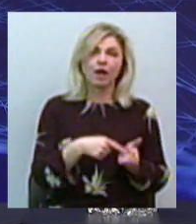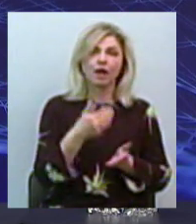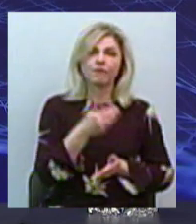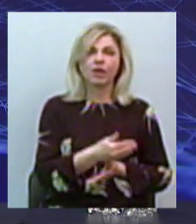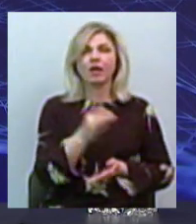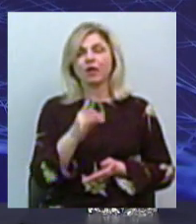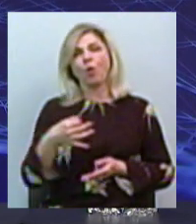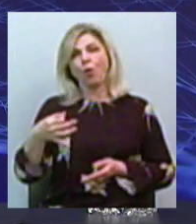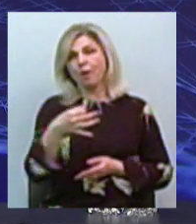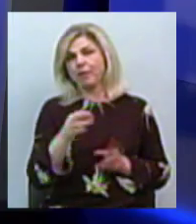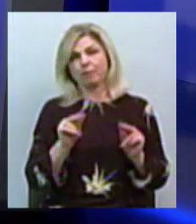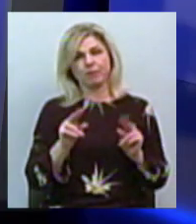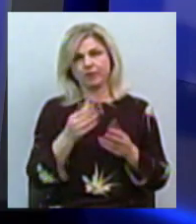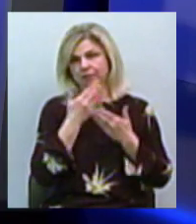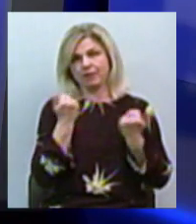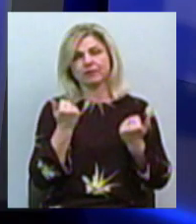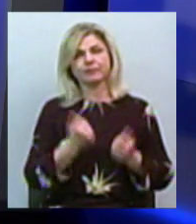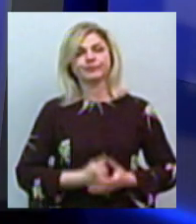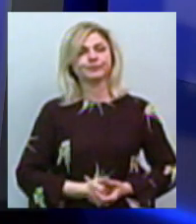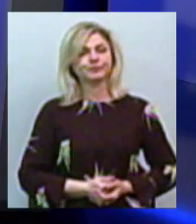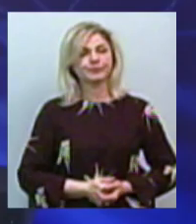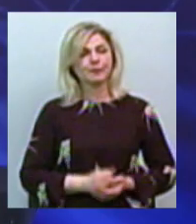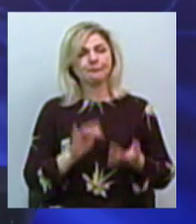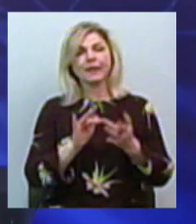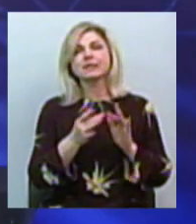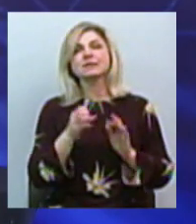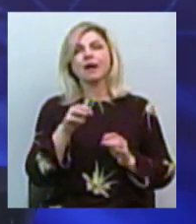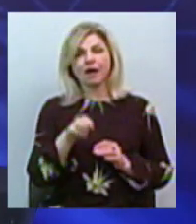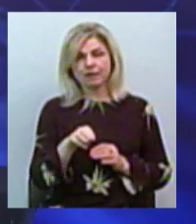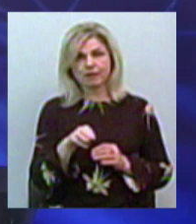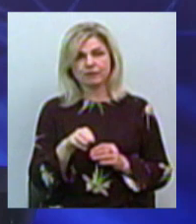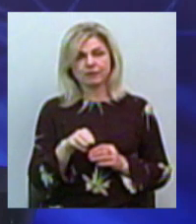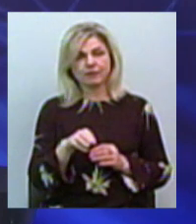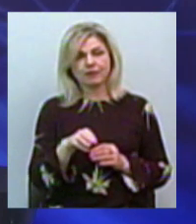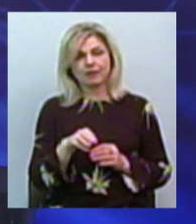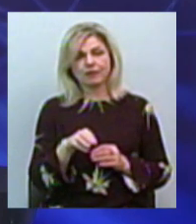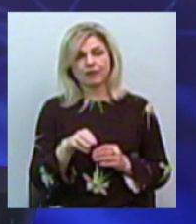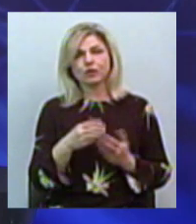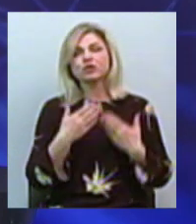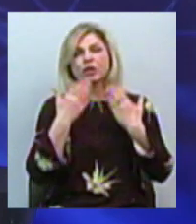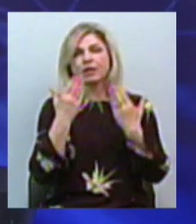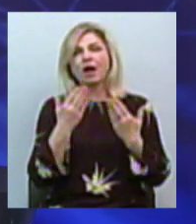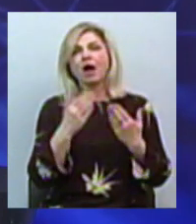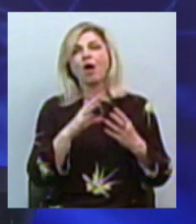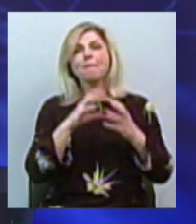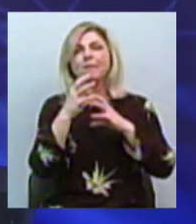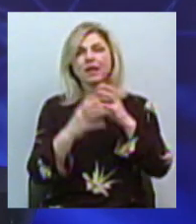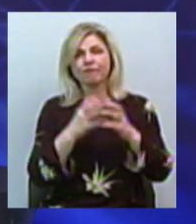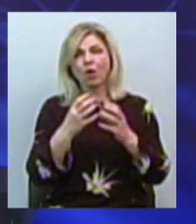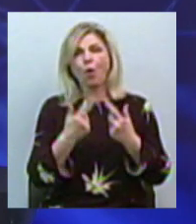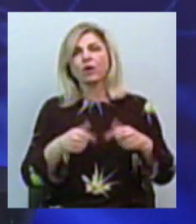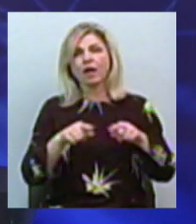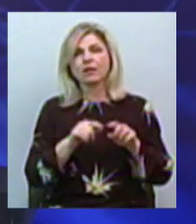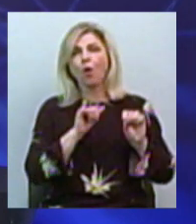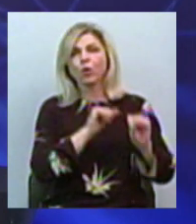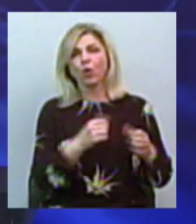зареєстровано. Слава Богу. Сайт UA Суспільна, посилаючись на Всесвітню організацію охорони здоров'я, розмістив інформацію